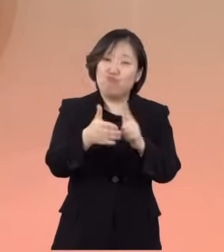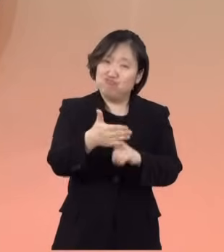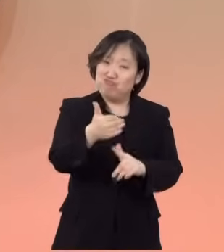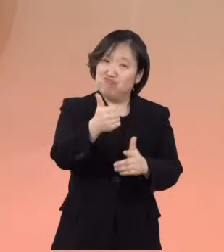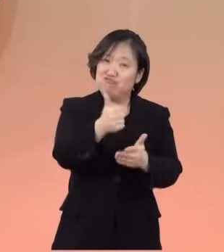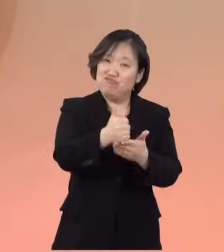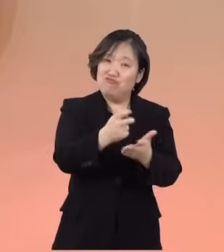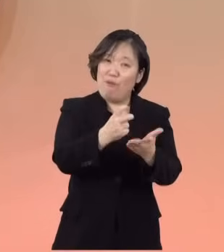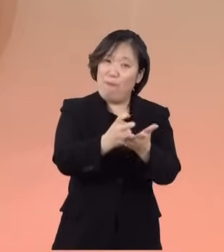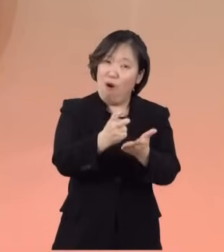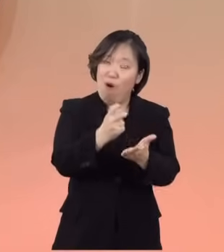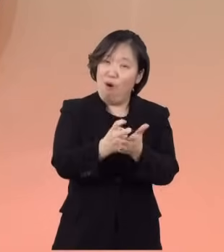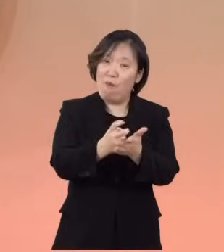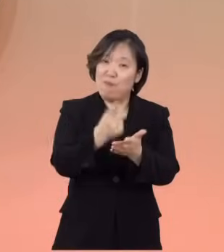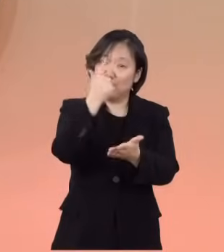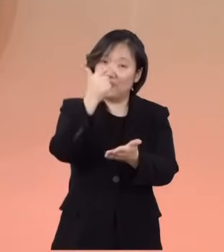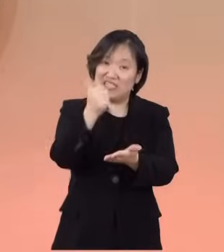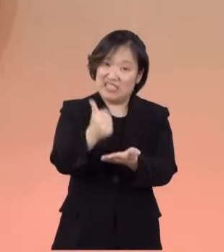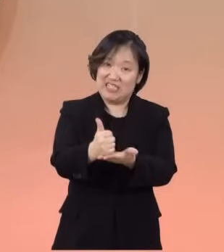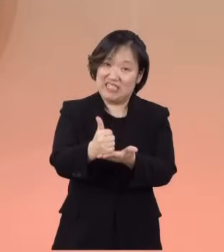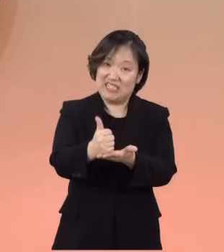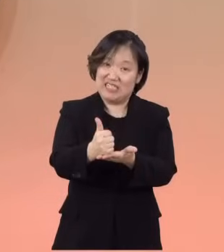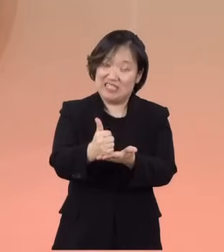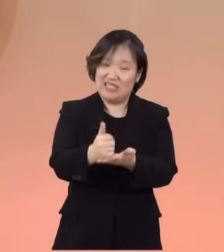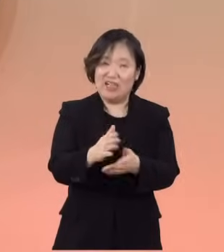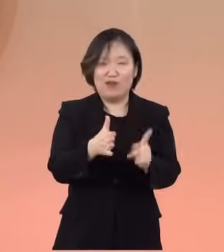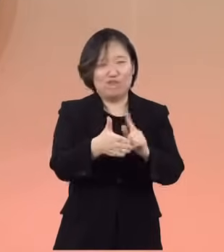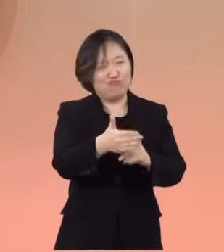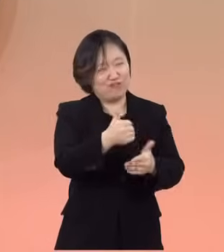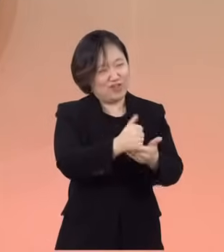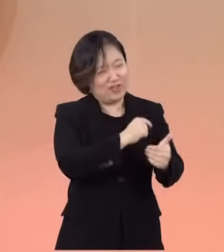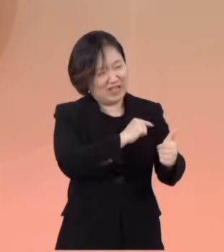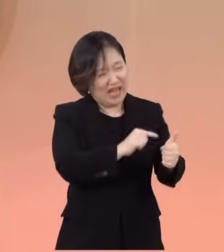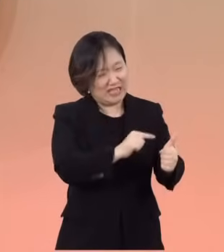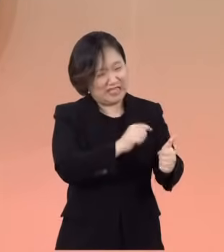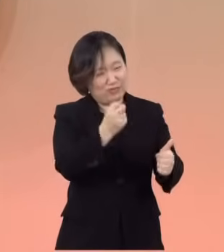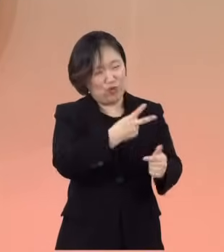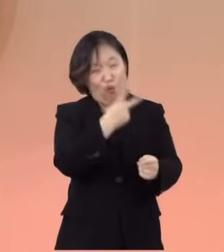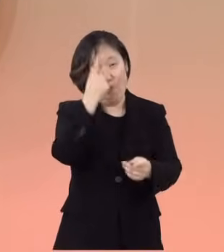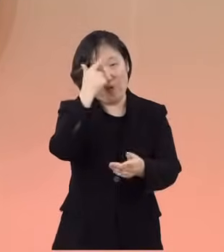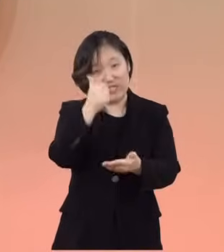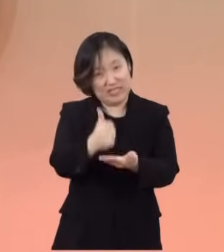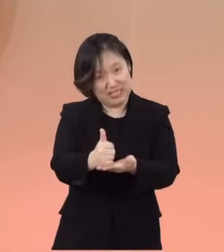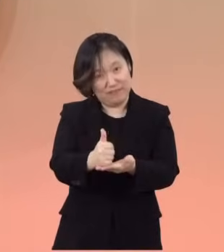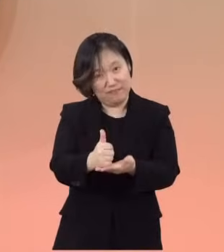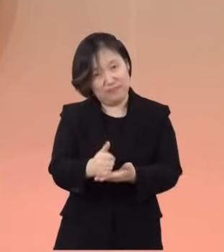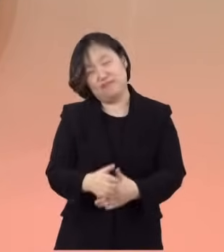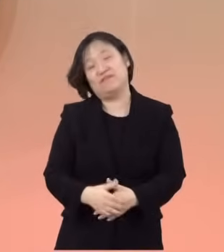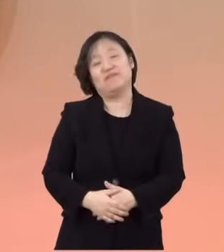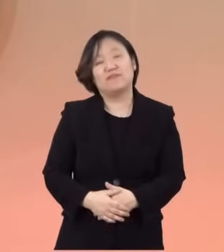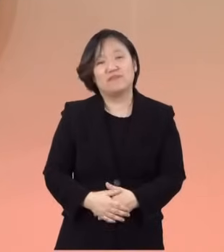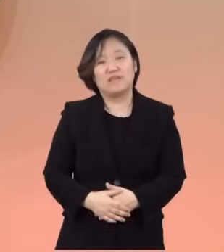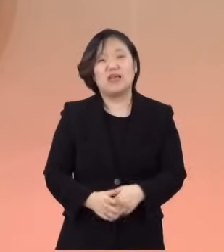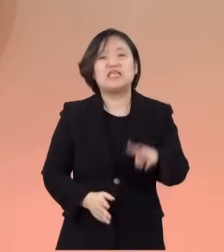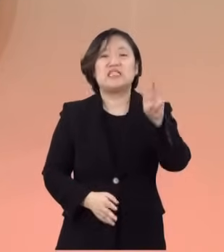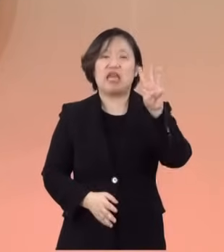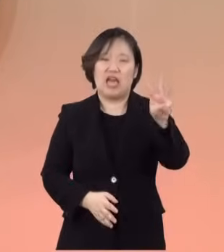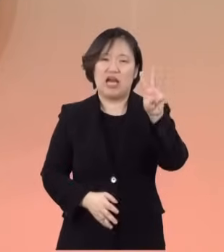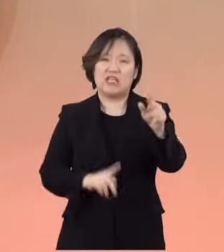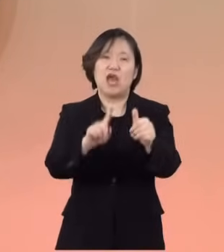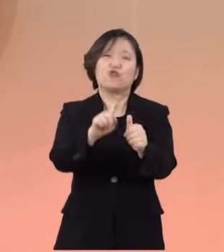불법 승 부처님 가르침 스님들이 세